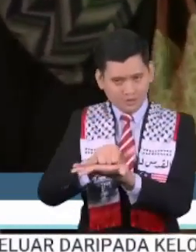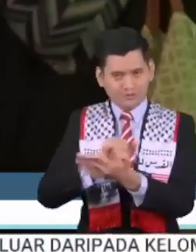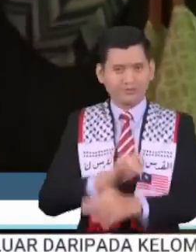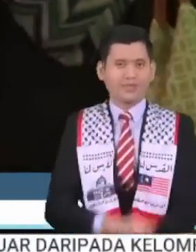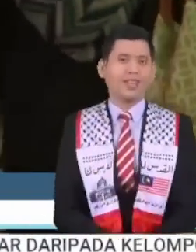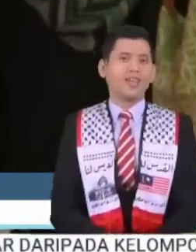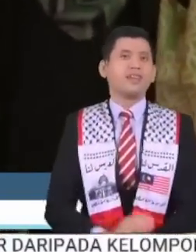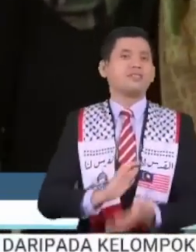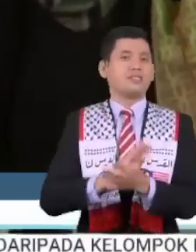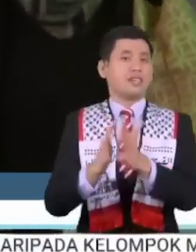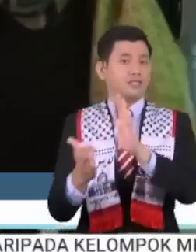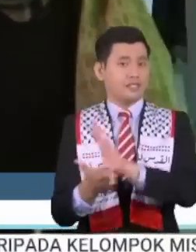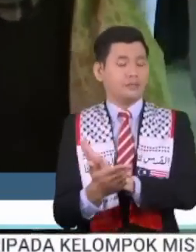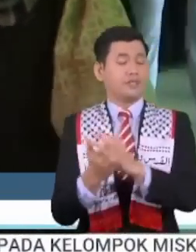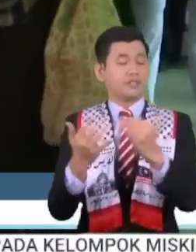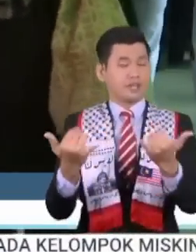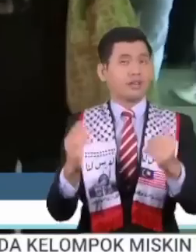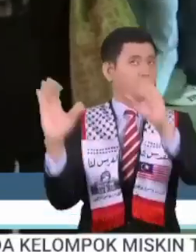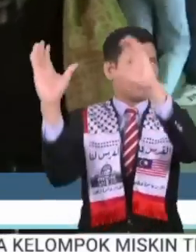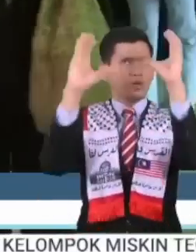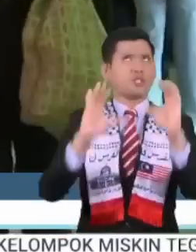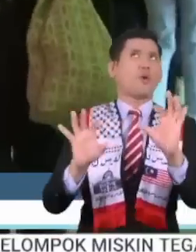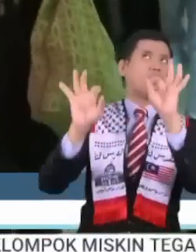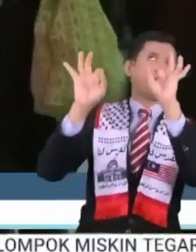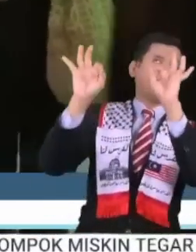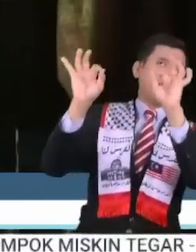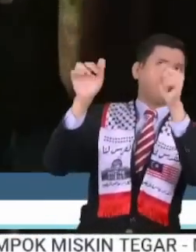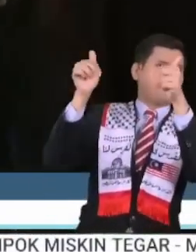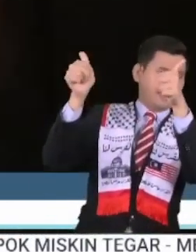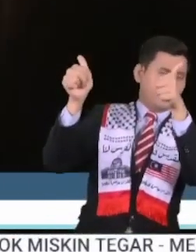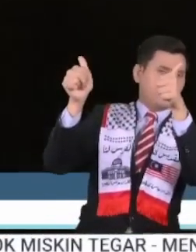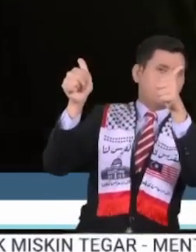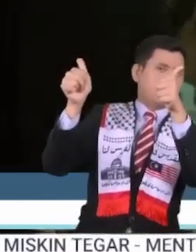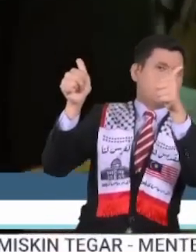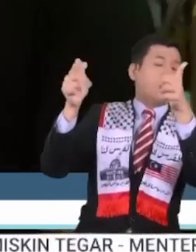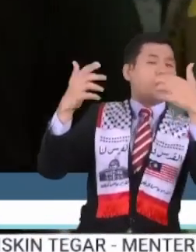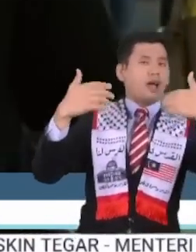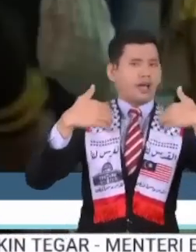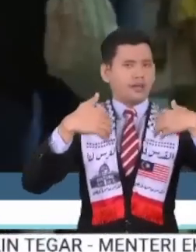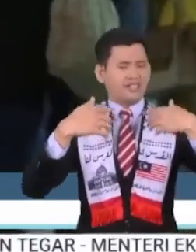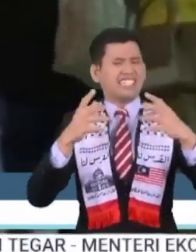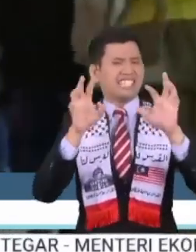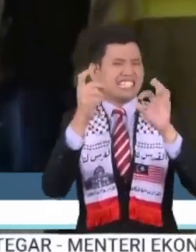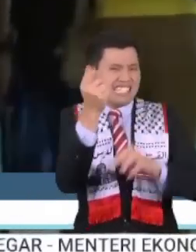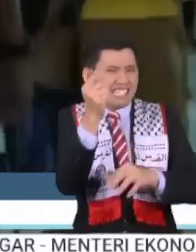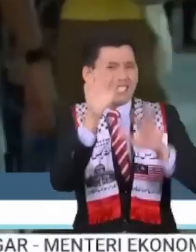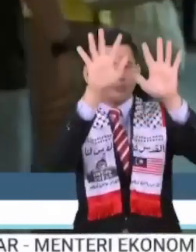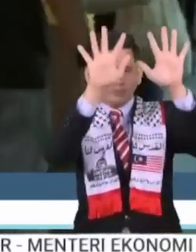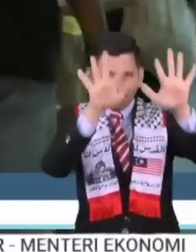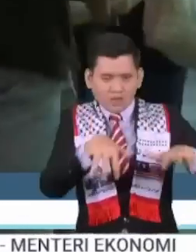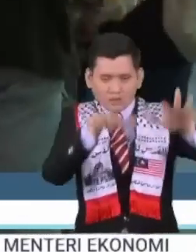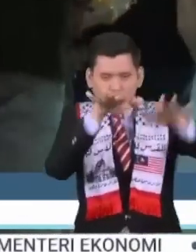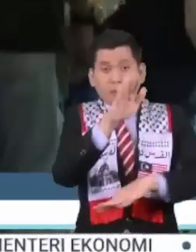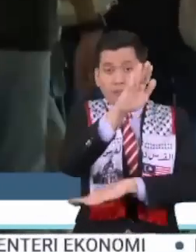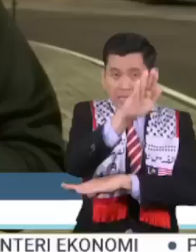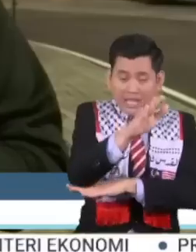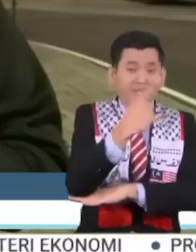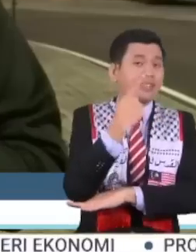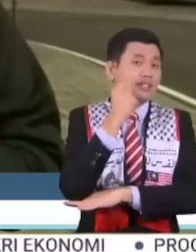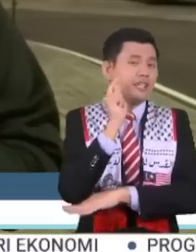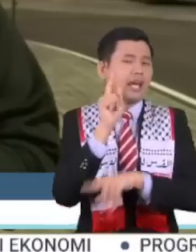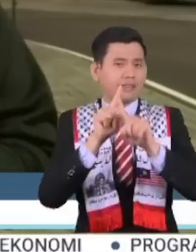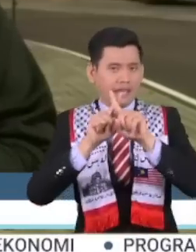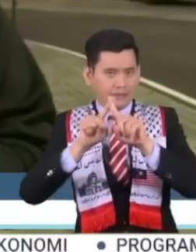Dalam pada itu juga, cuaca di sini kelihatan agak baik walaupun berlaku sedikit hujan pada sebelah petang.